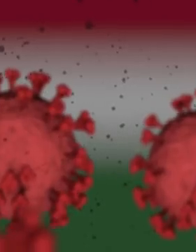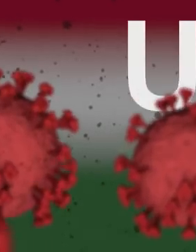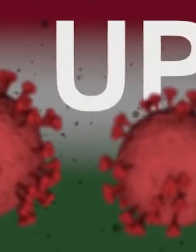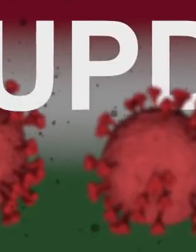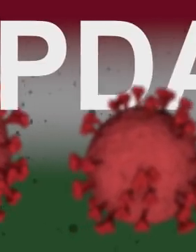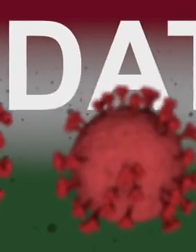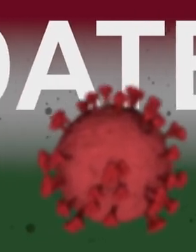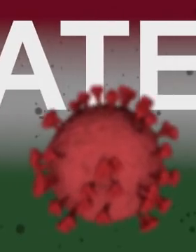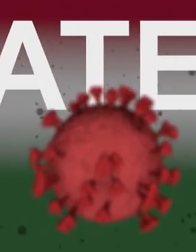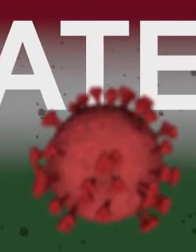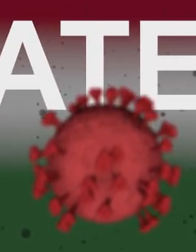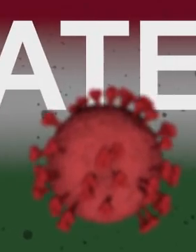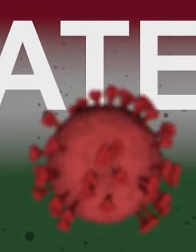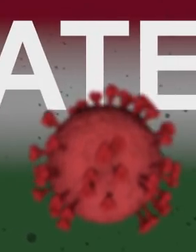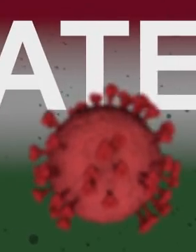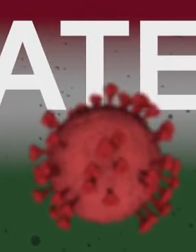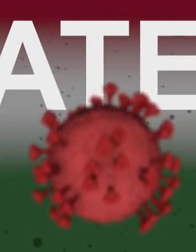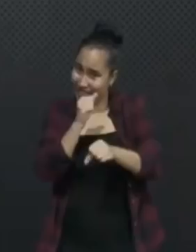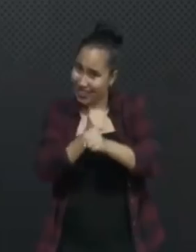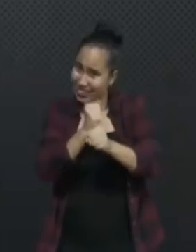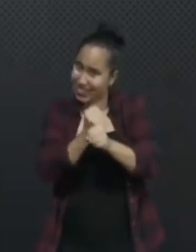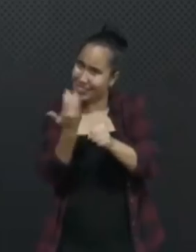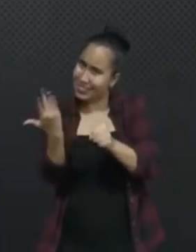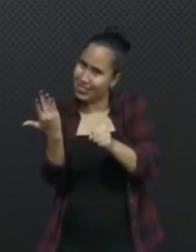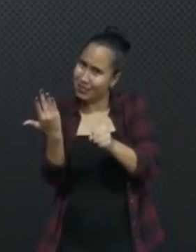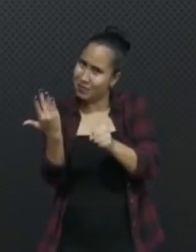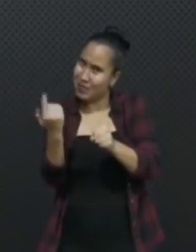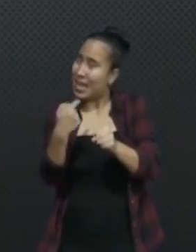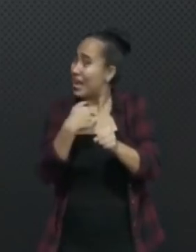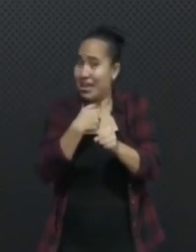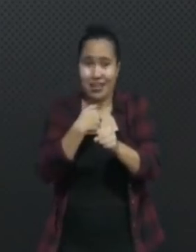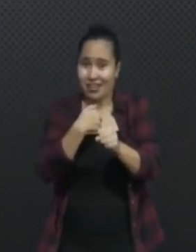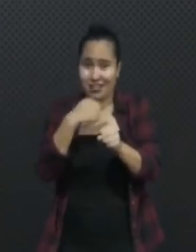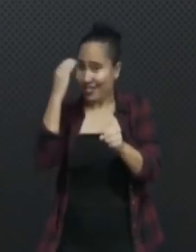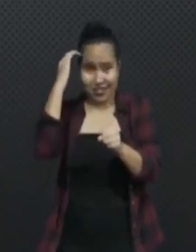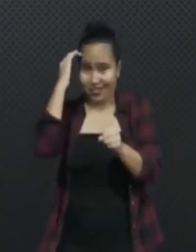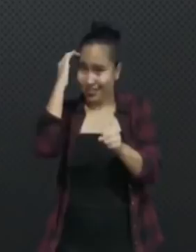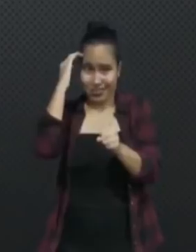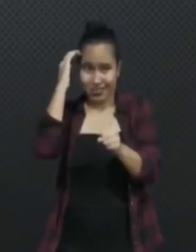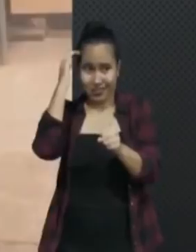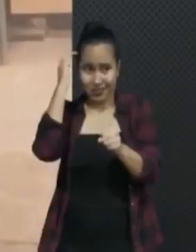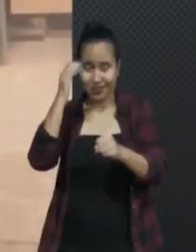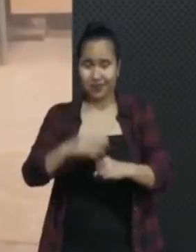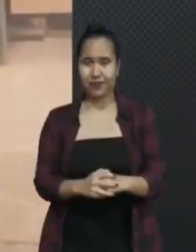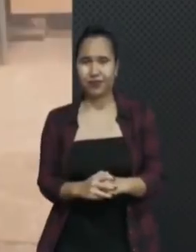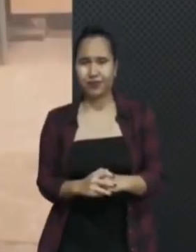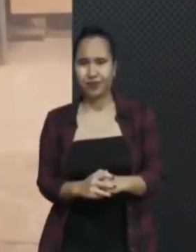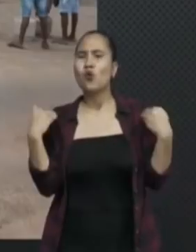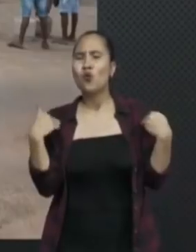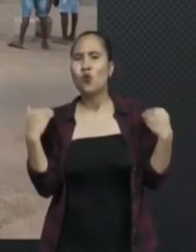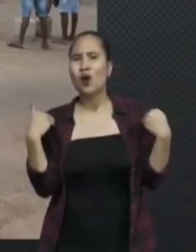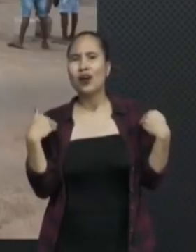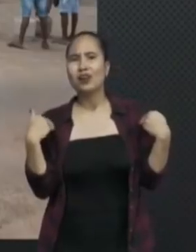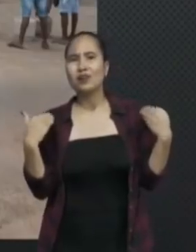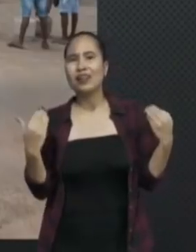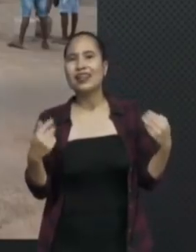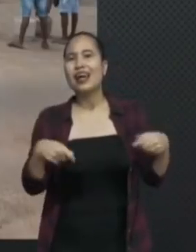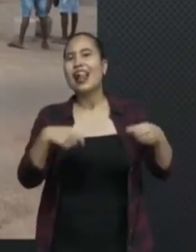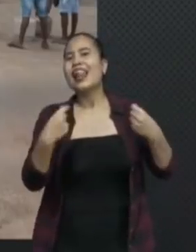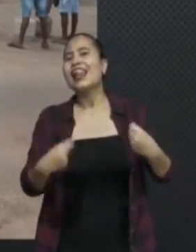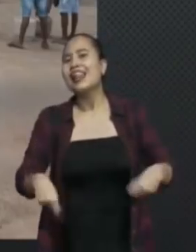Er wordt gesproken over een lockdown, soft edition. Waarom soft edition? Het is niet zwaar.